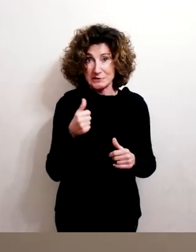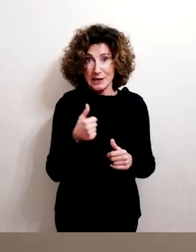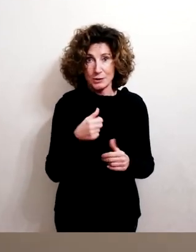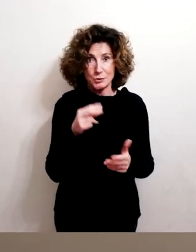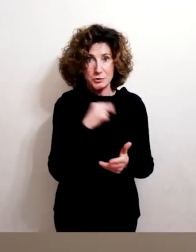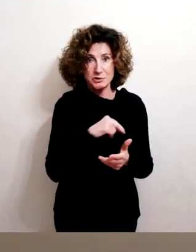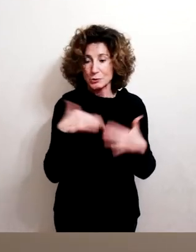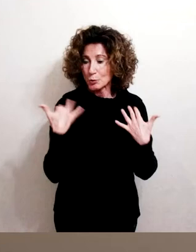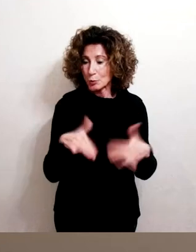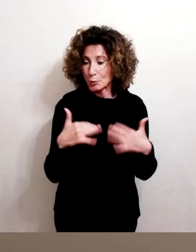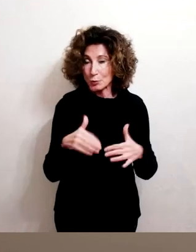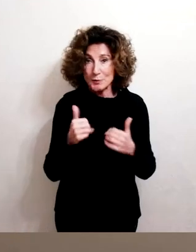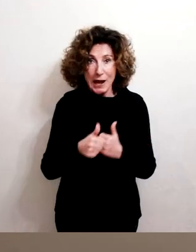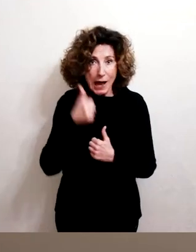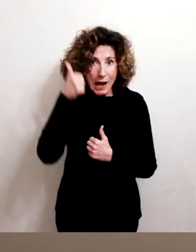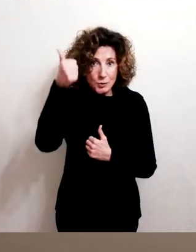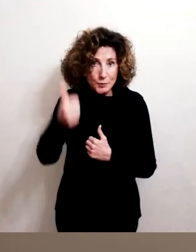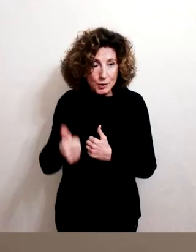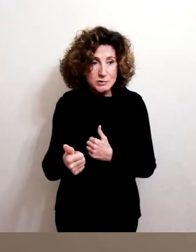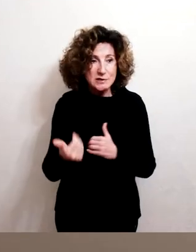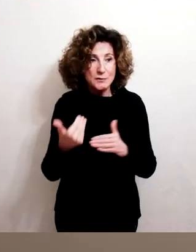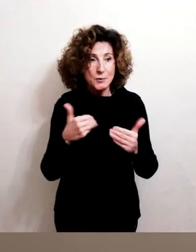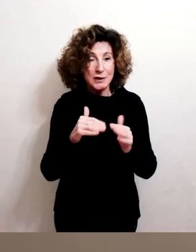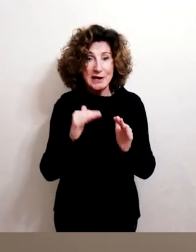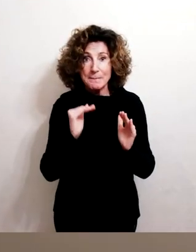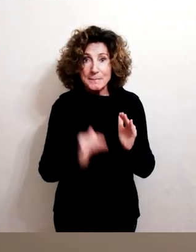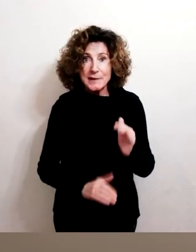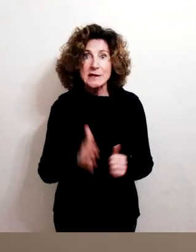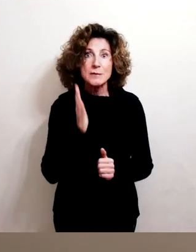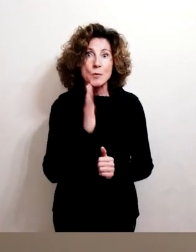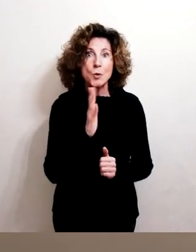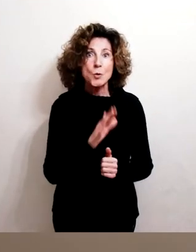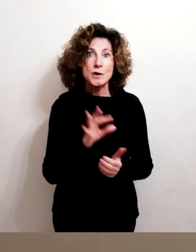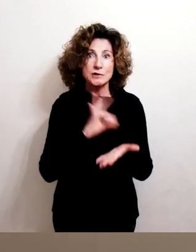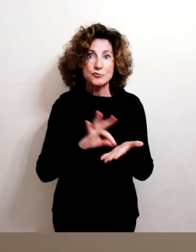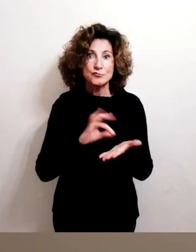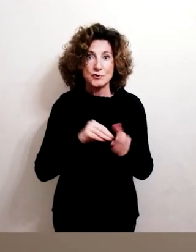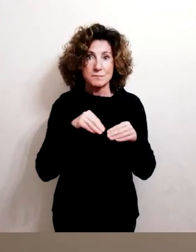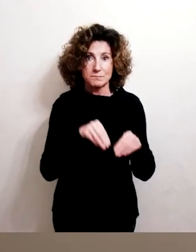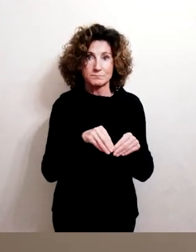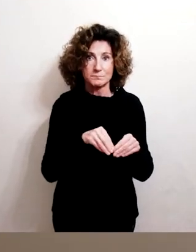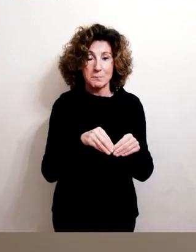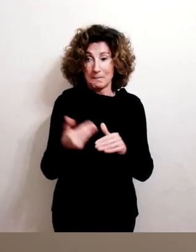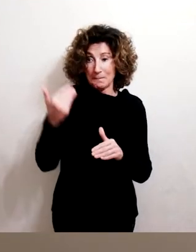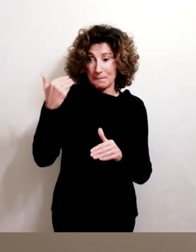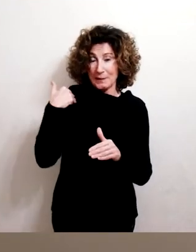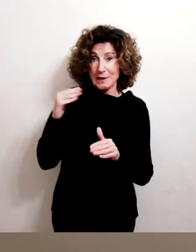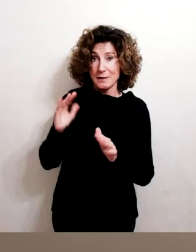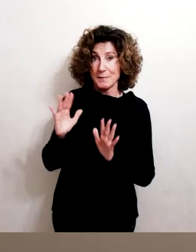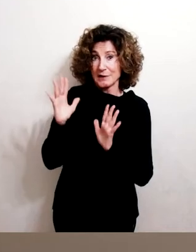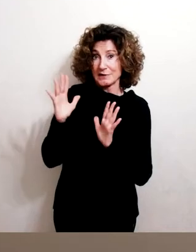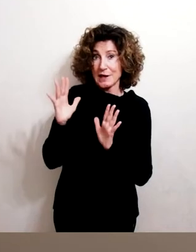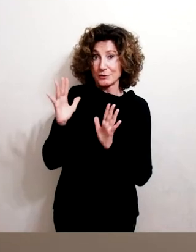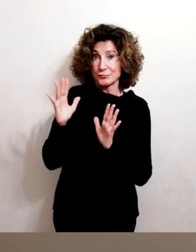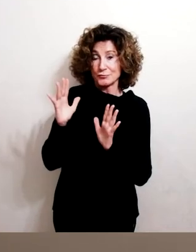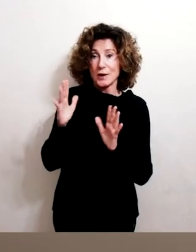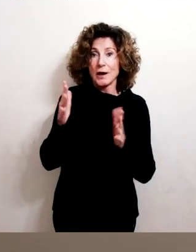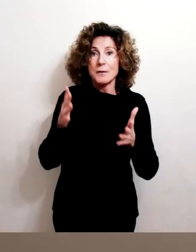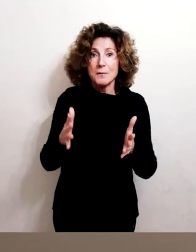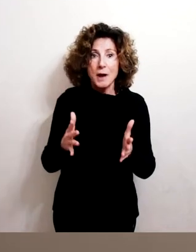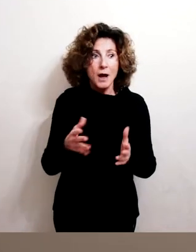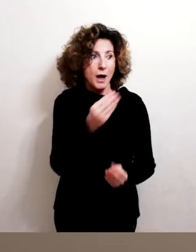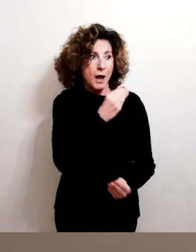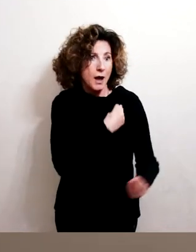boom di iscrizioni per il prossimo anno avremo ragazzi per classi con minimo 15 iscrizioni prima arrivavamo a 10